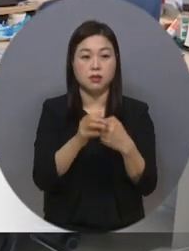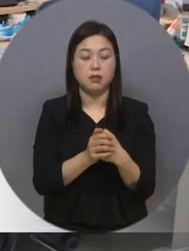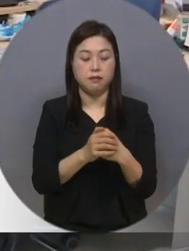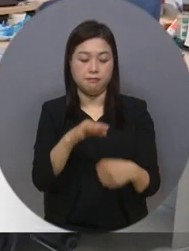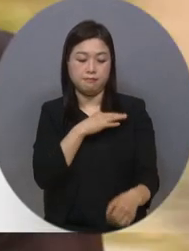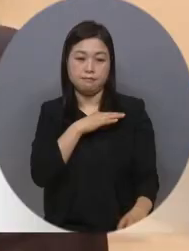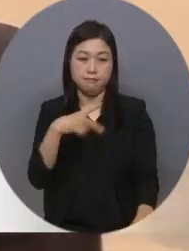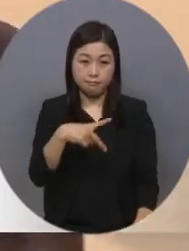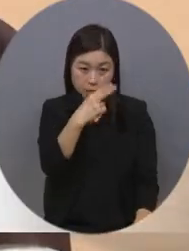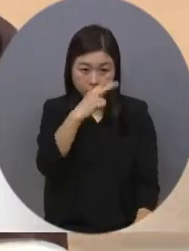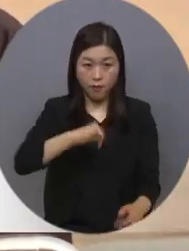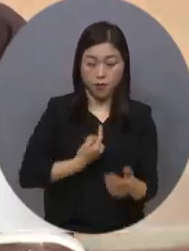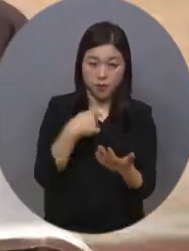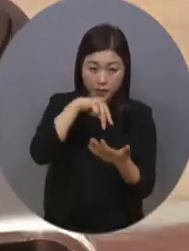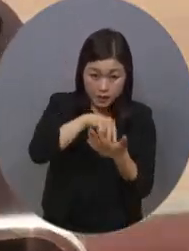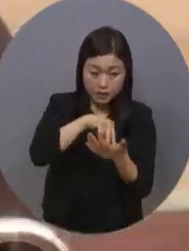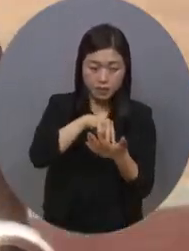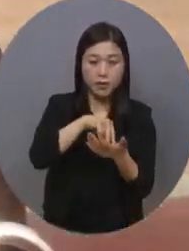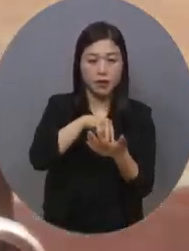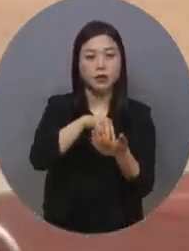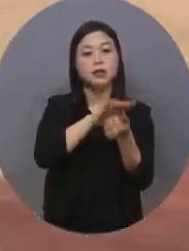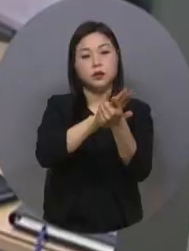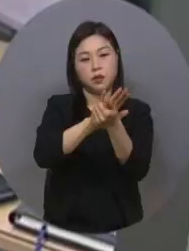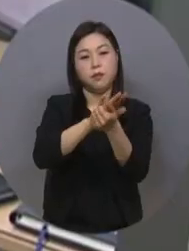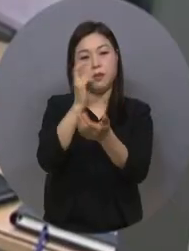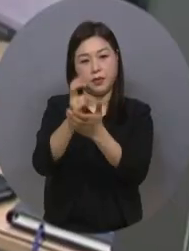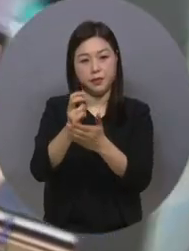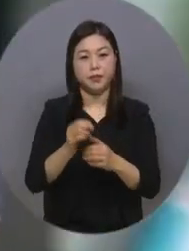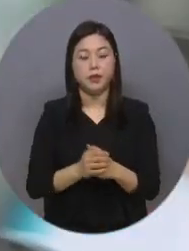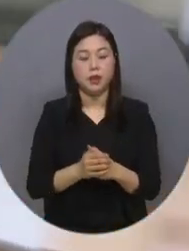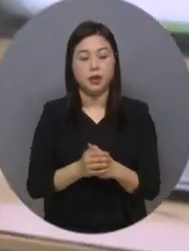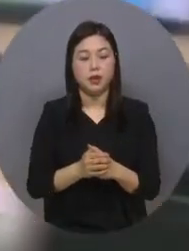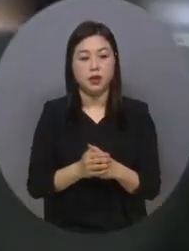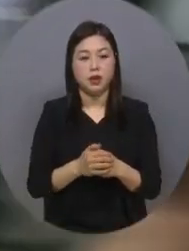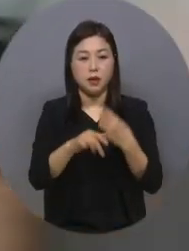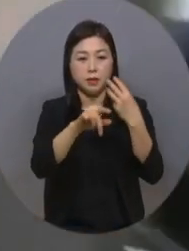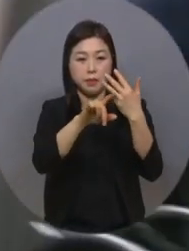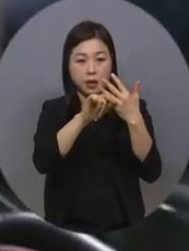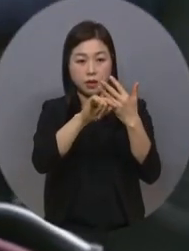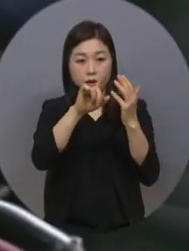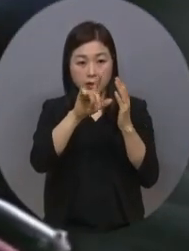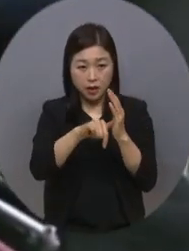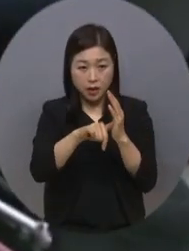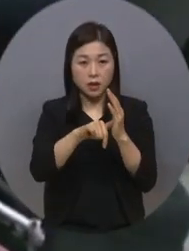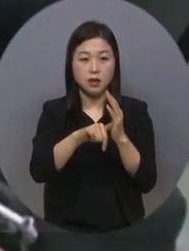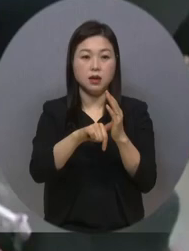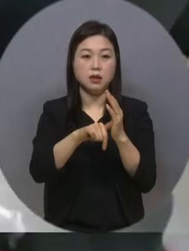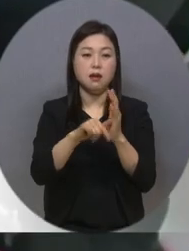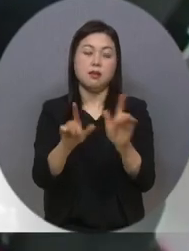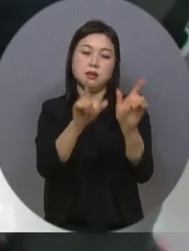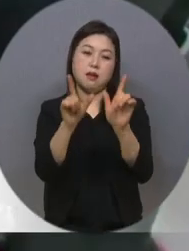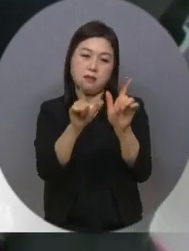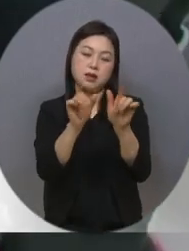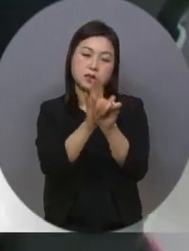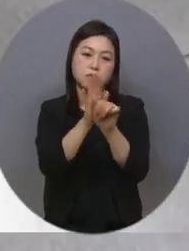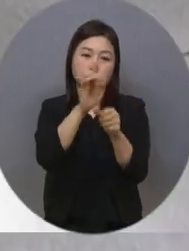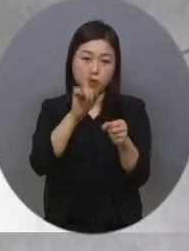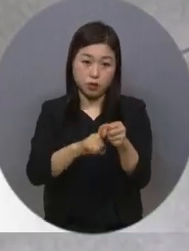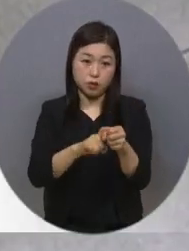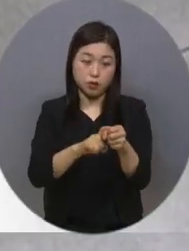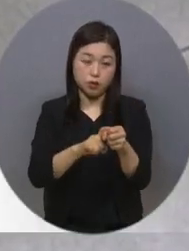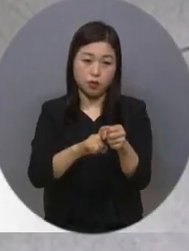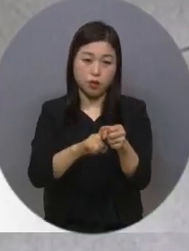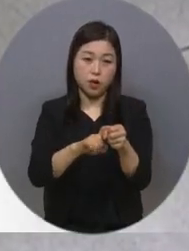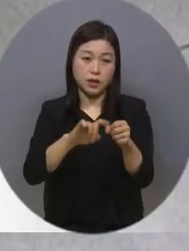탈수급과 자립을 지원하는 제도입니다. 지난해 8월에는 민생안정대책의 일환으로 자활급여를